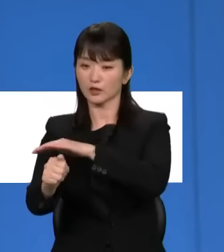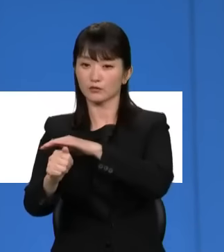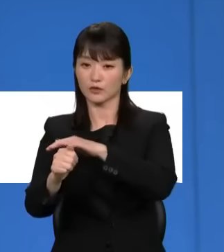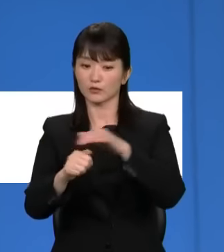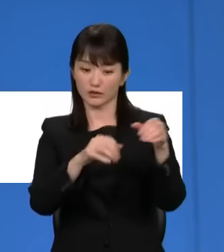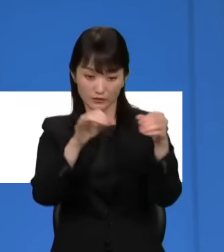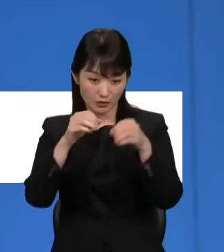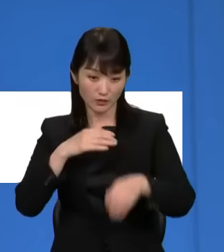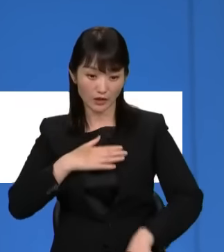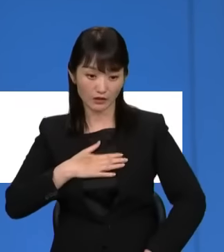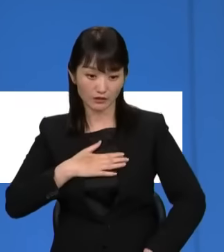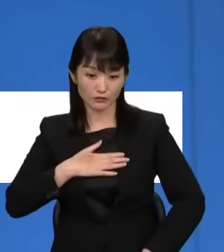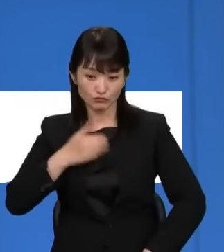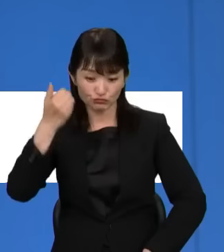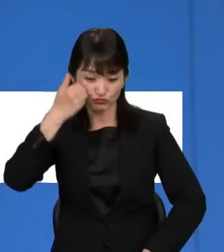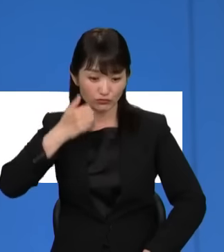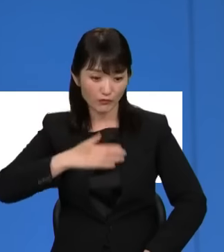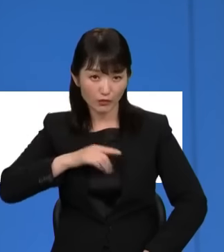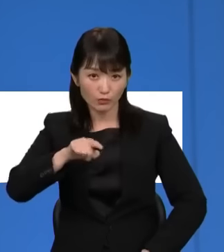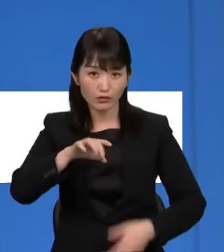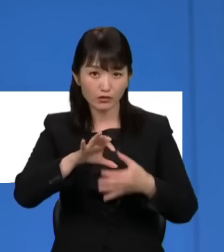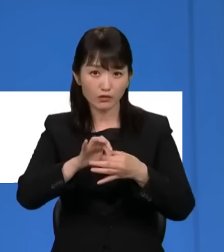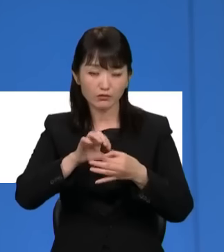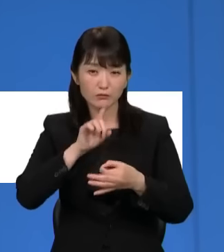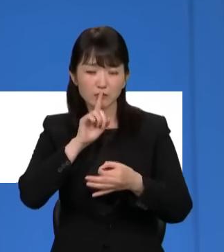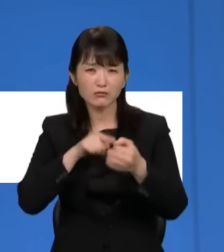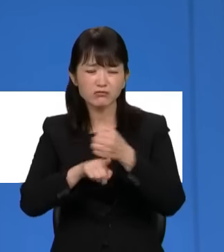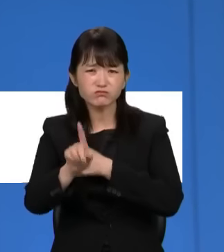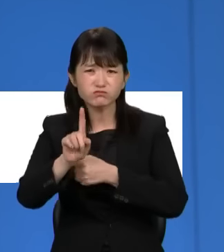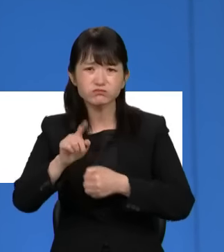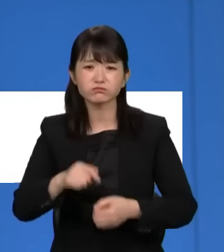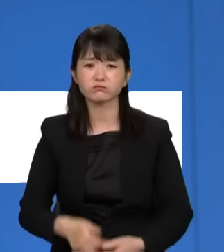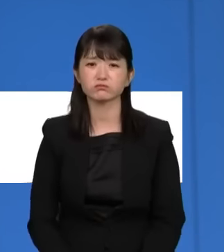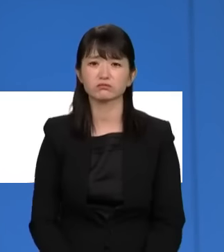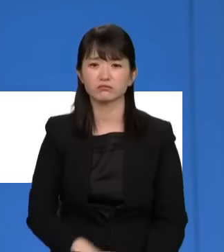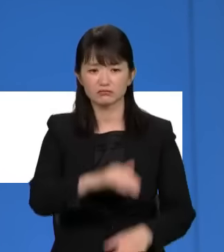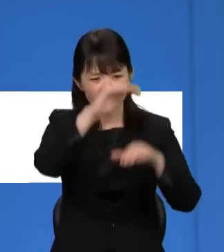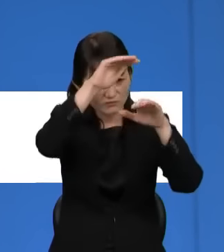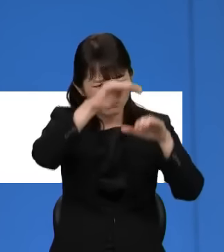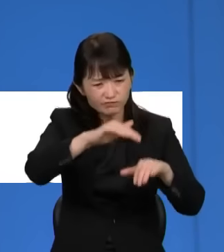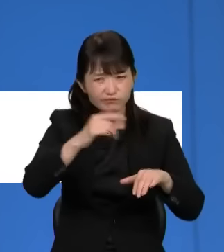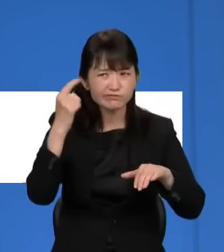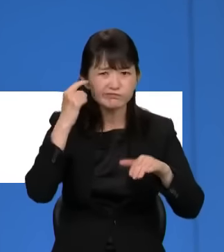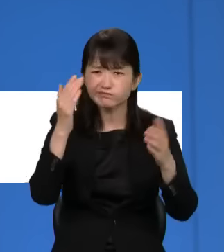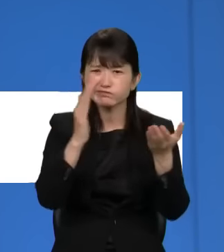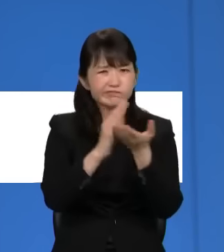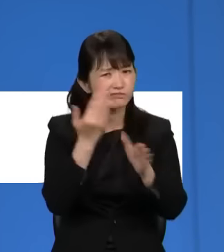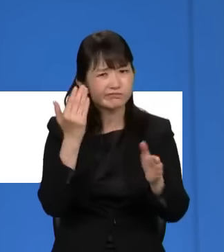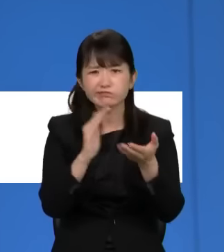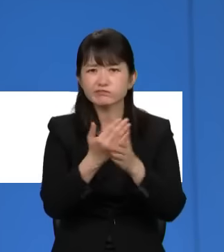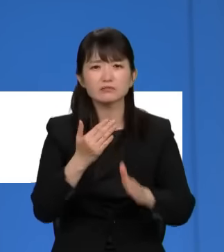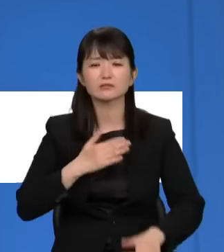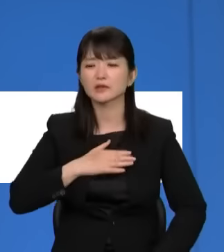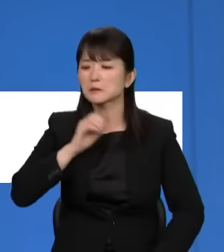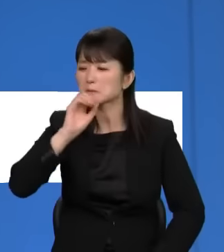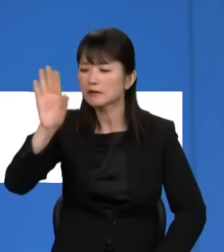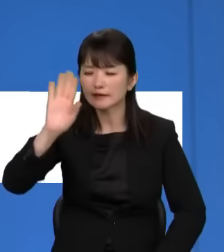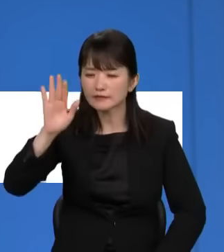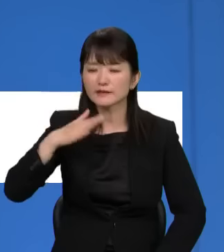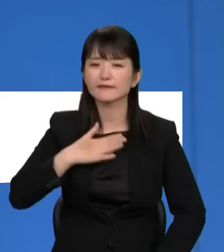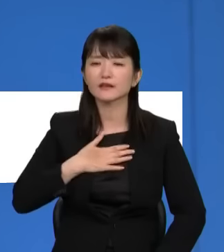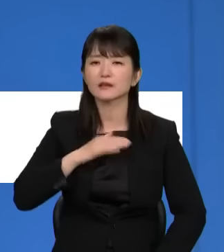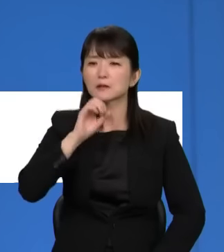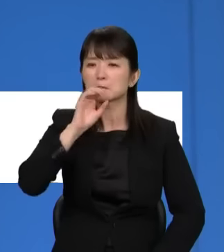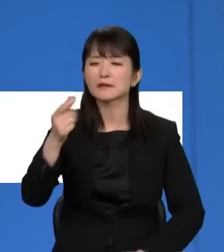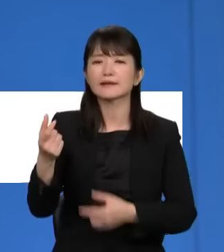알고 저렇게 말하나 생각이 들었고요 또한 내용들이 좀 맞지 않는 내용 제가 하지 않았던 내용들을 꼭 제가 한